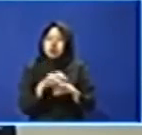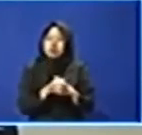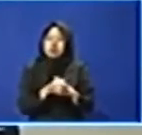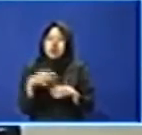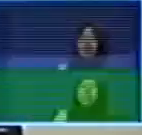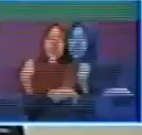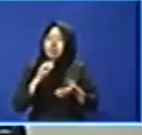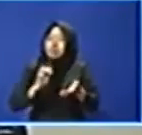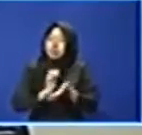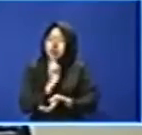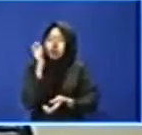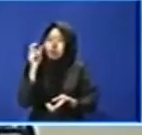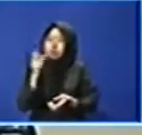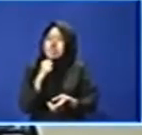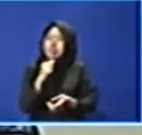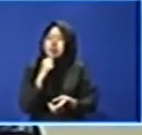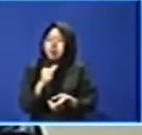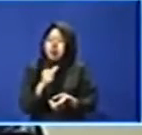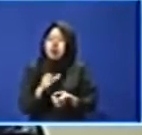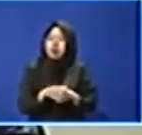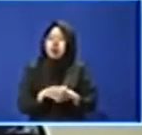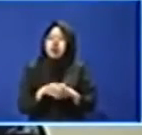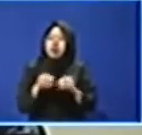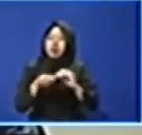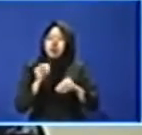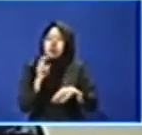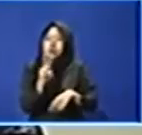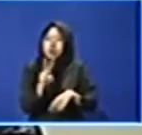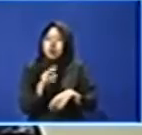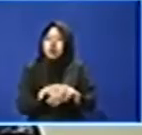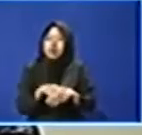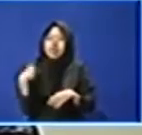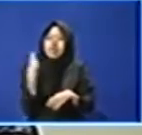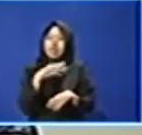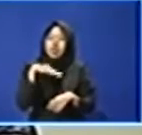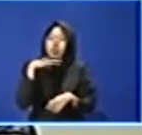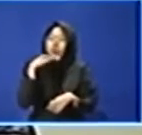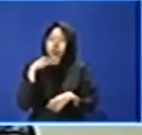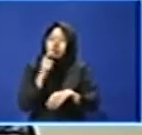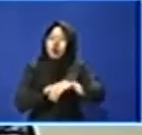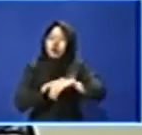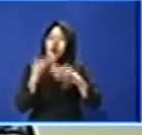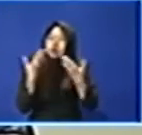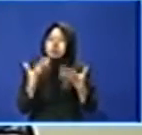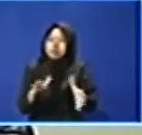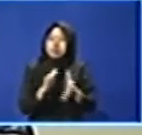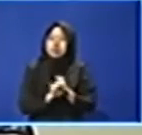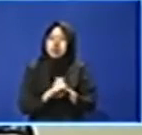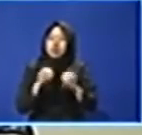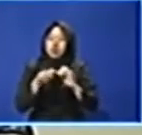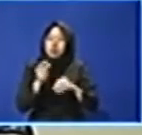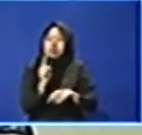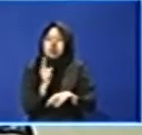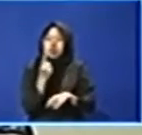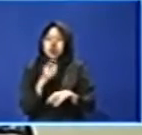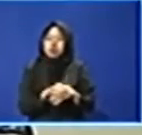kita akan berikan kesempatan untuk paslon nomor urut juga kita tunggu dulu Waktunya habis pasangnomor1 ya